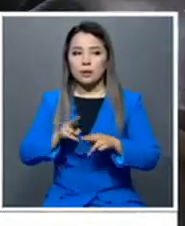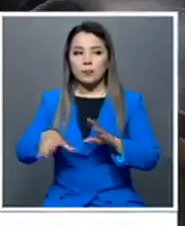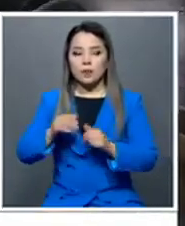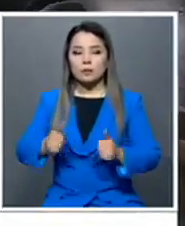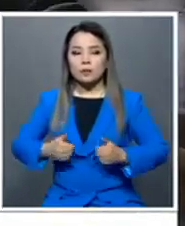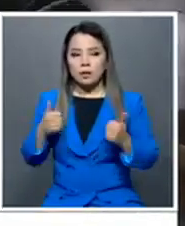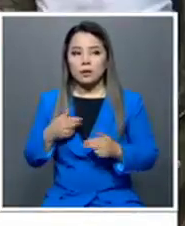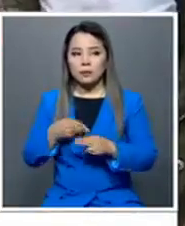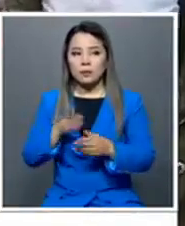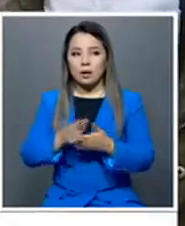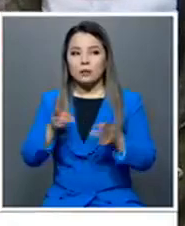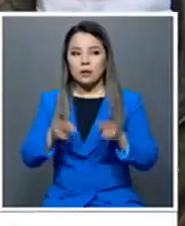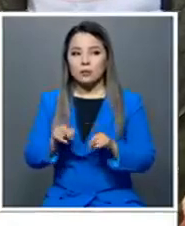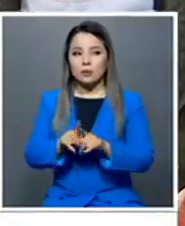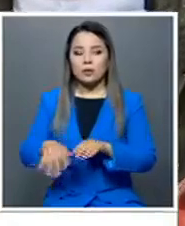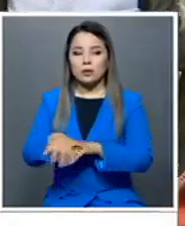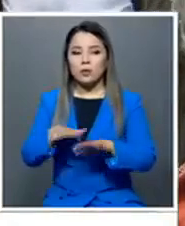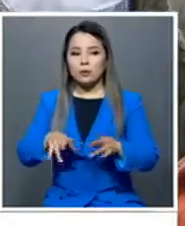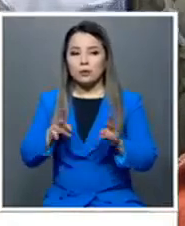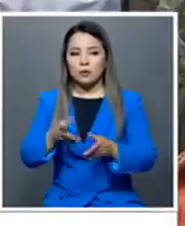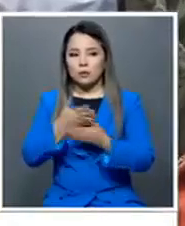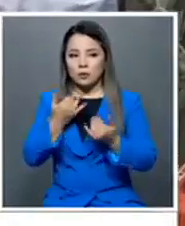салып жатыр. Апаттан зардап шеккендер жоқ.